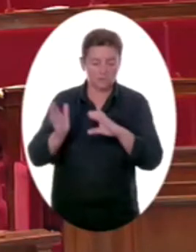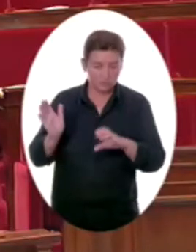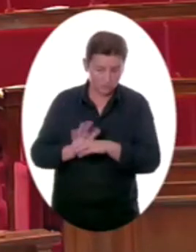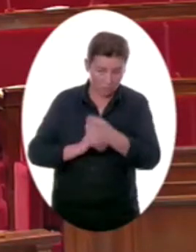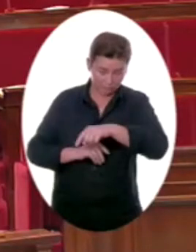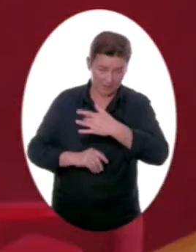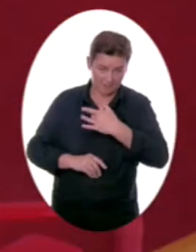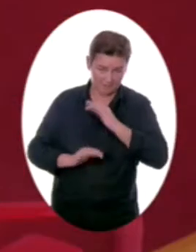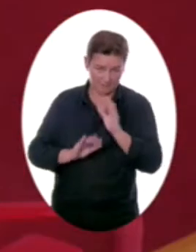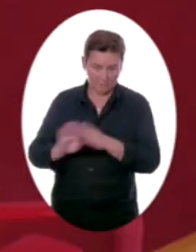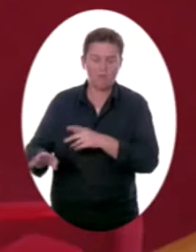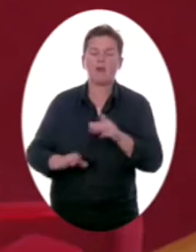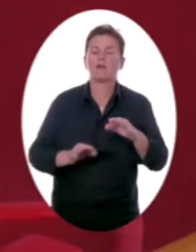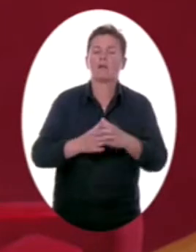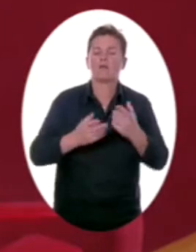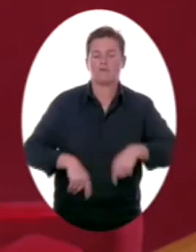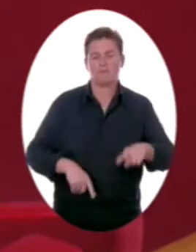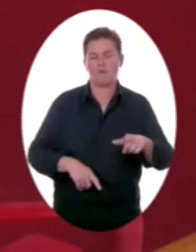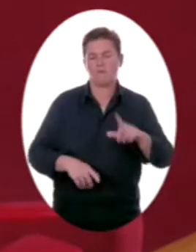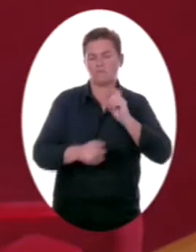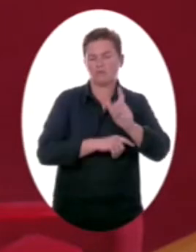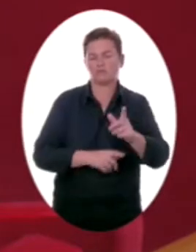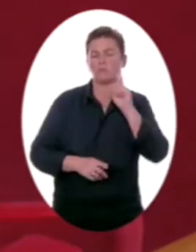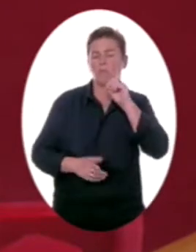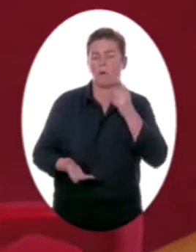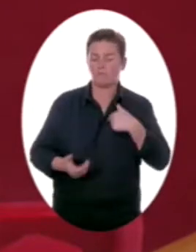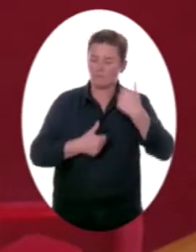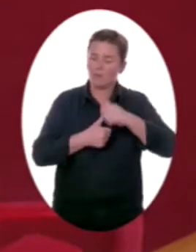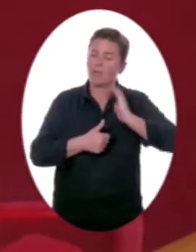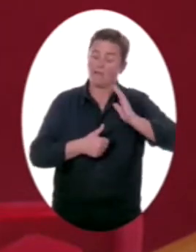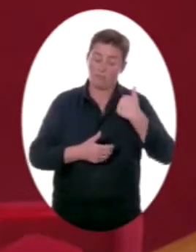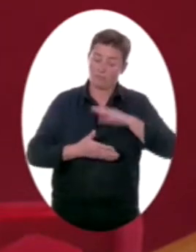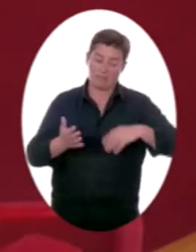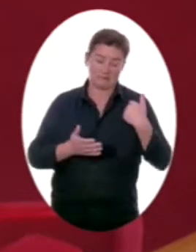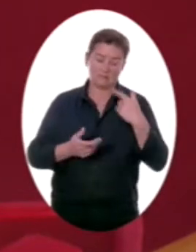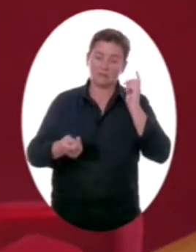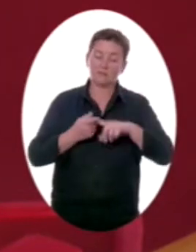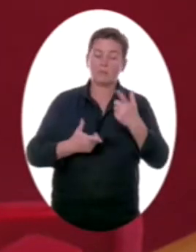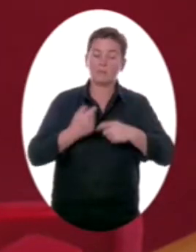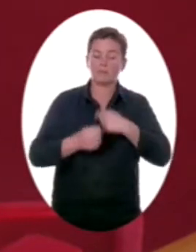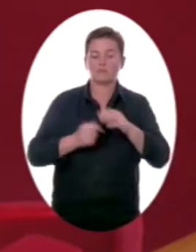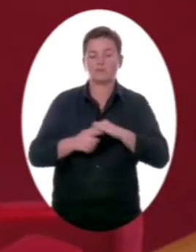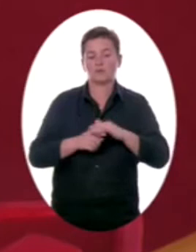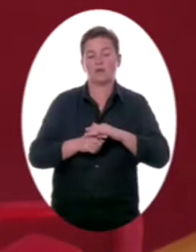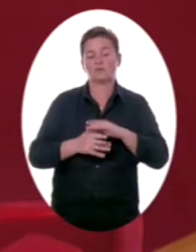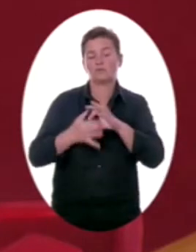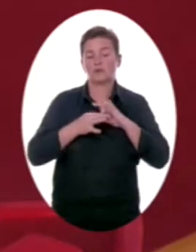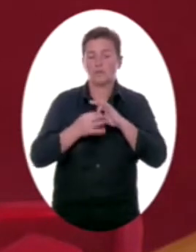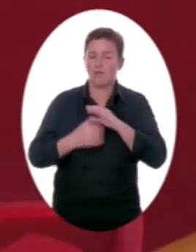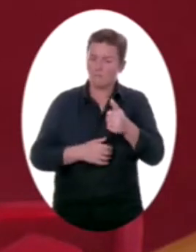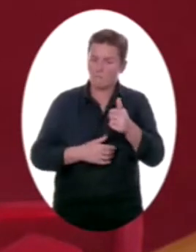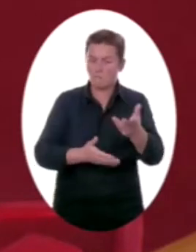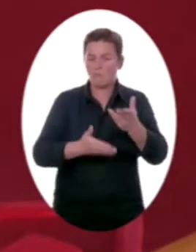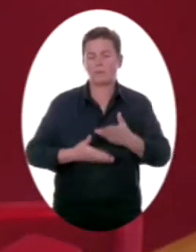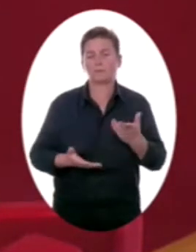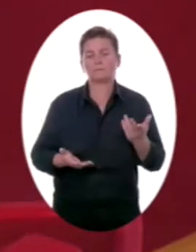collègues. Incohérence ensuite du gouvernement parce que je me rappelle d'un texte assez récent sur l'économie sociale et solidaire où vous n'avez pas hésité à